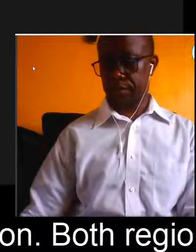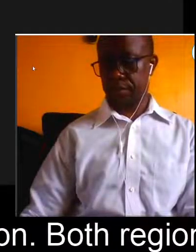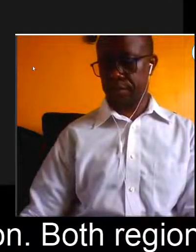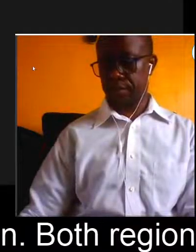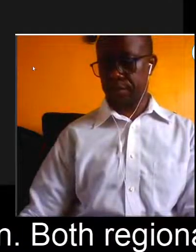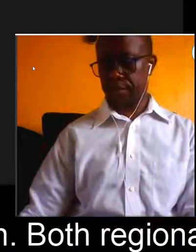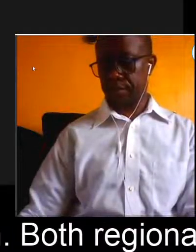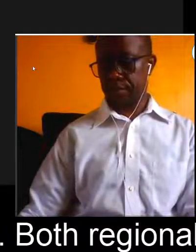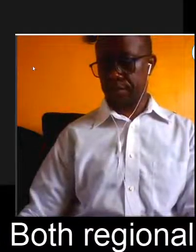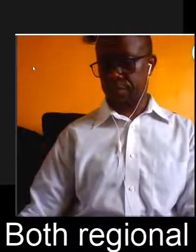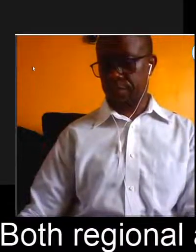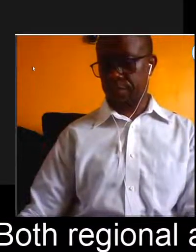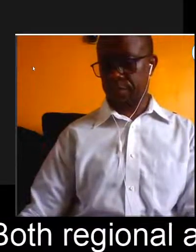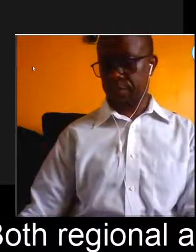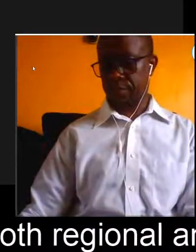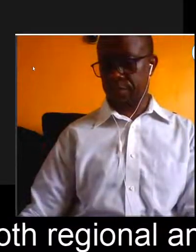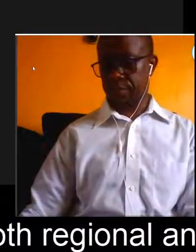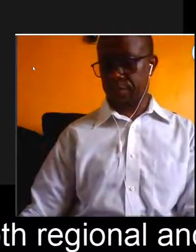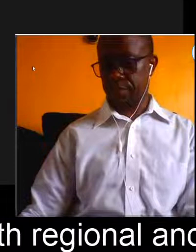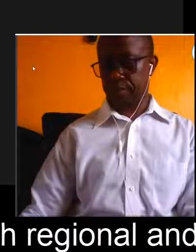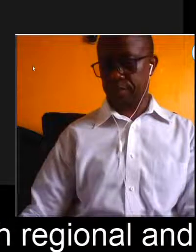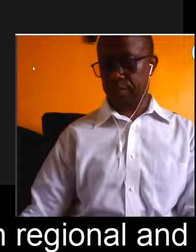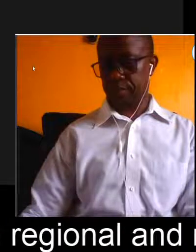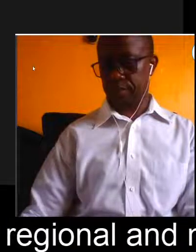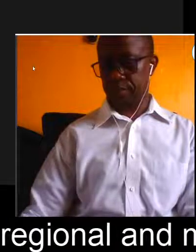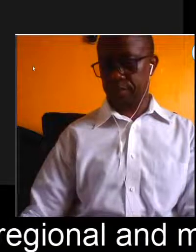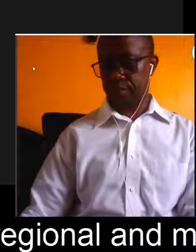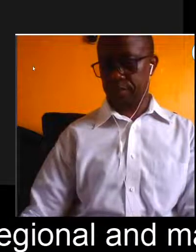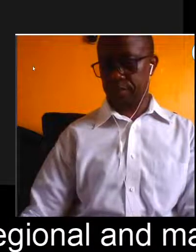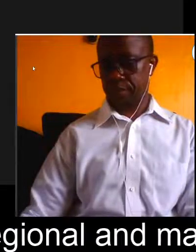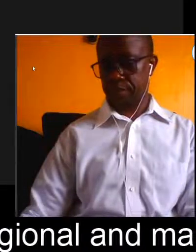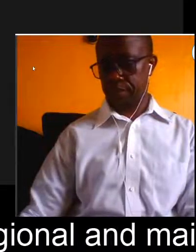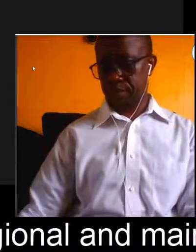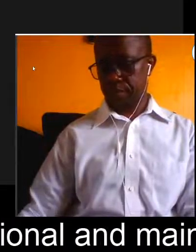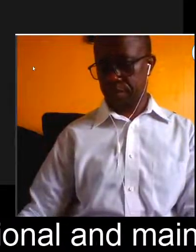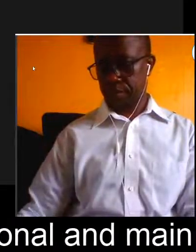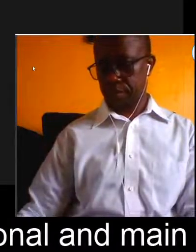Vous êtes là-bas? He's muted. Frank?